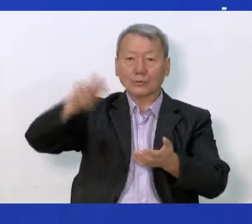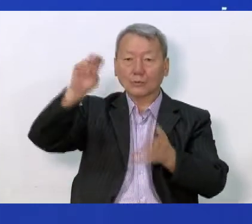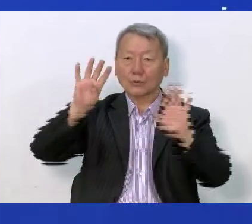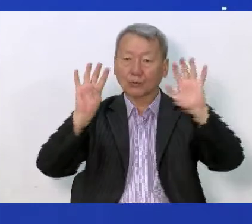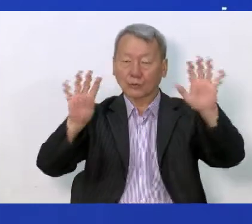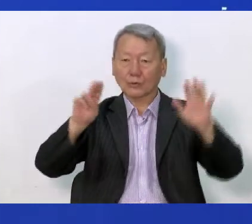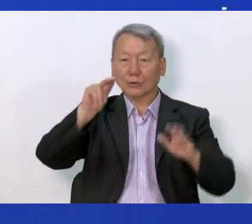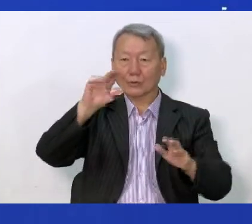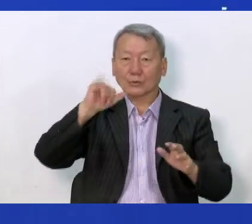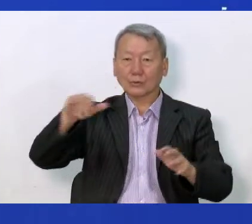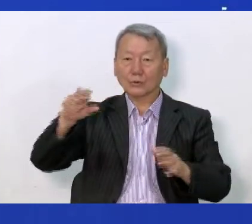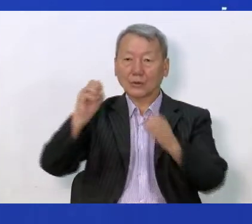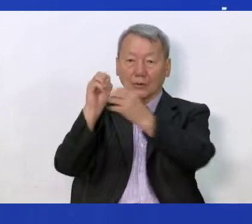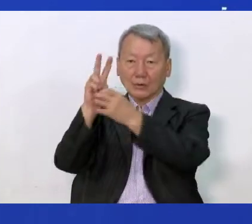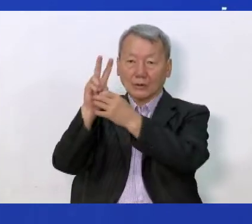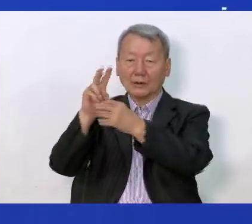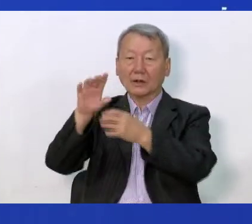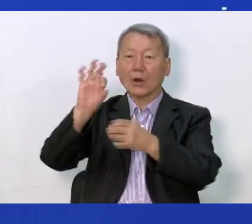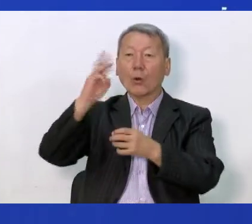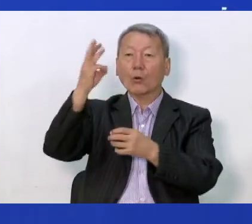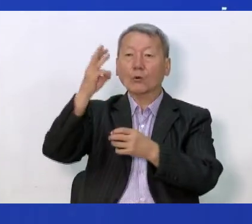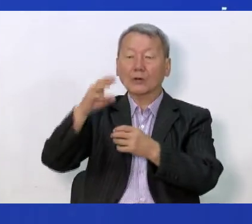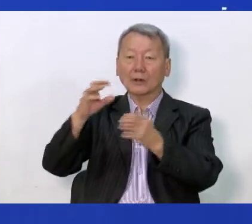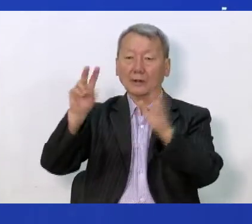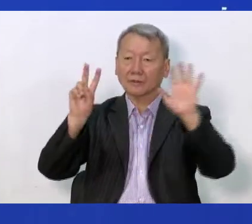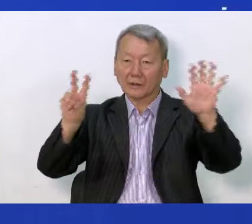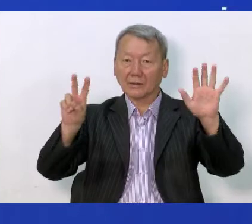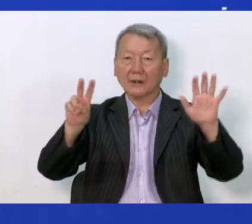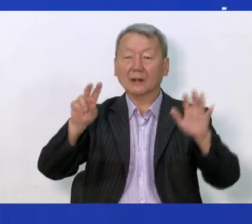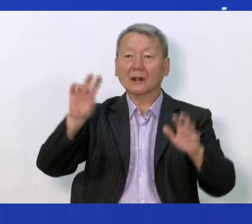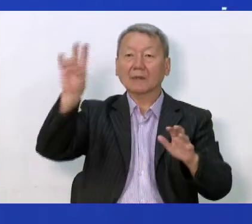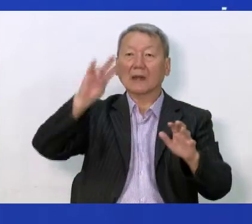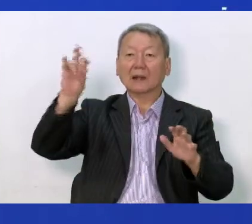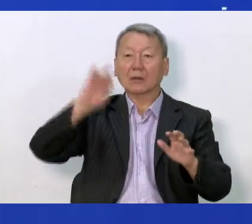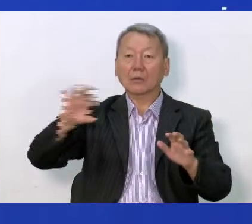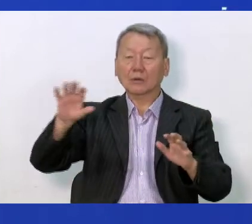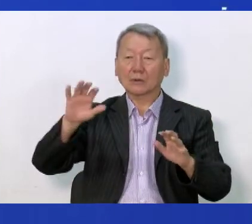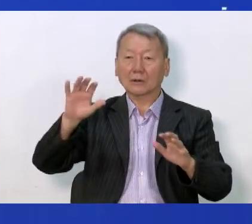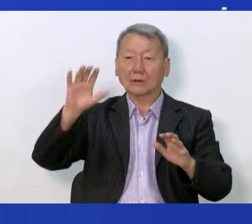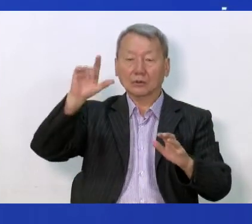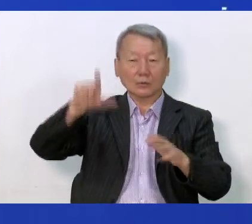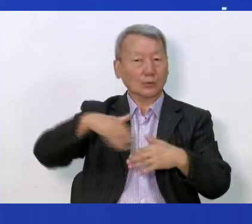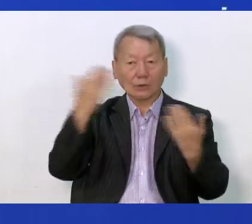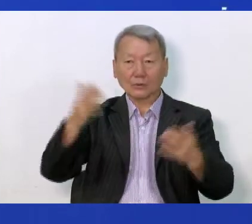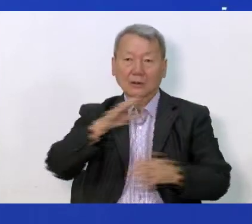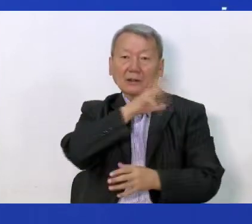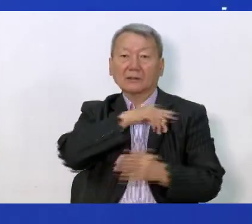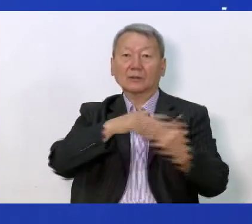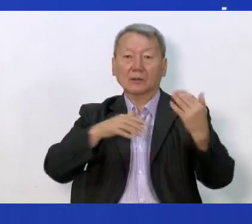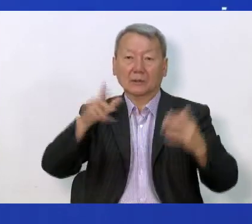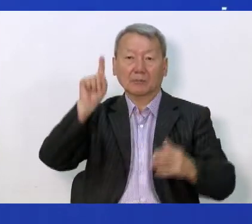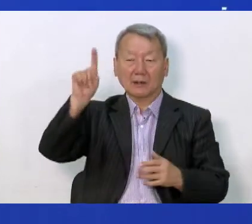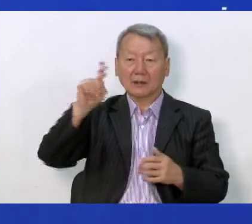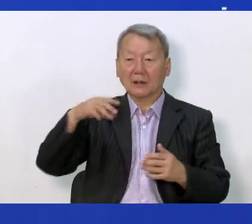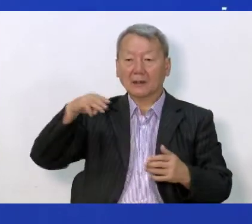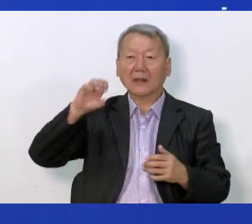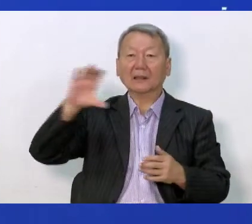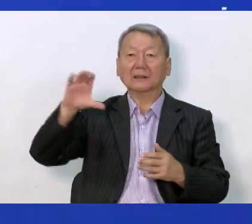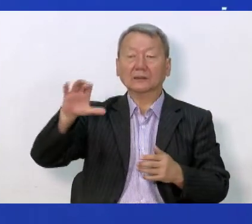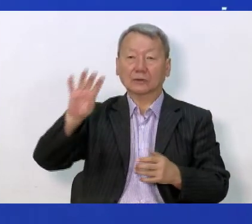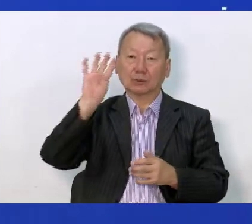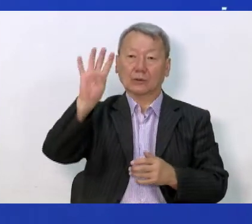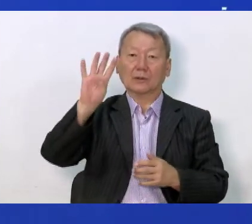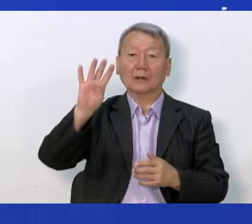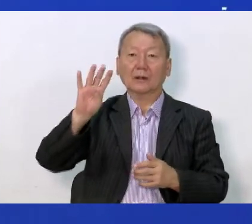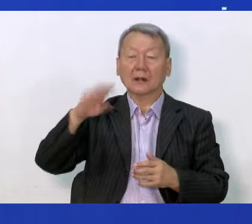9, Чүй облусунда 12, Ош шаарында 7, Нарын облусунда катталган жок, Ысык Көл облусунда 1, Талас облусунда